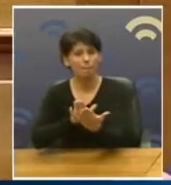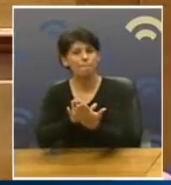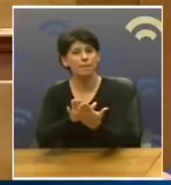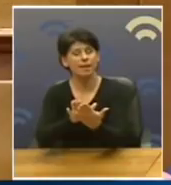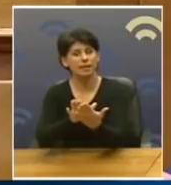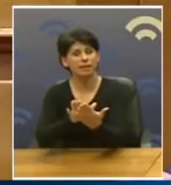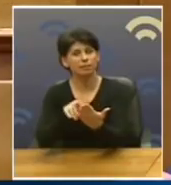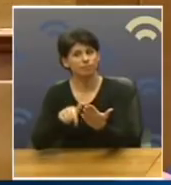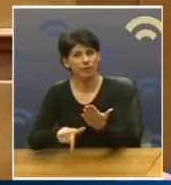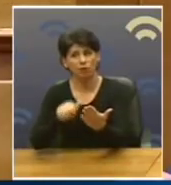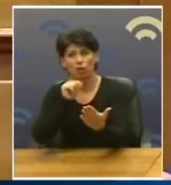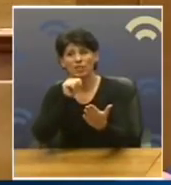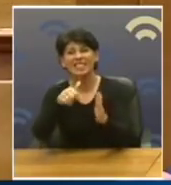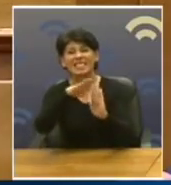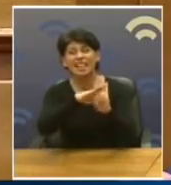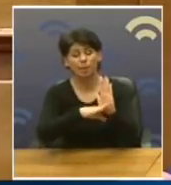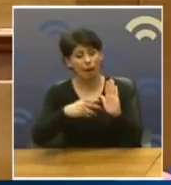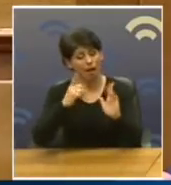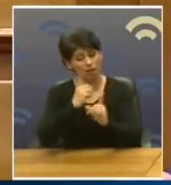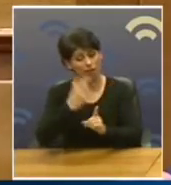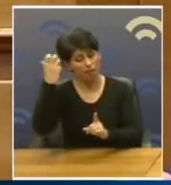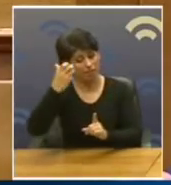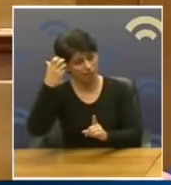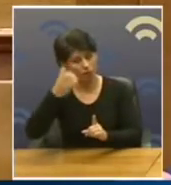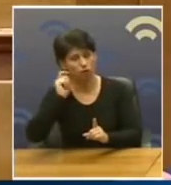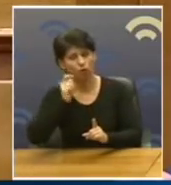που οι συνταγματολόγοι ονομάζουν